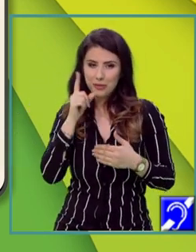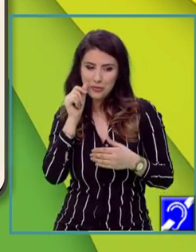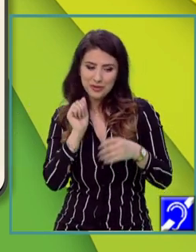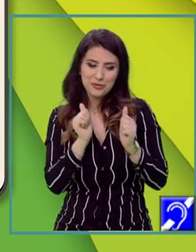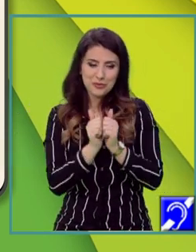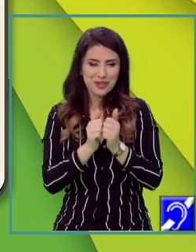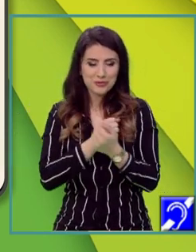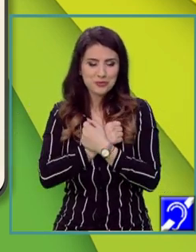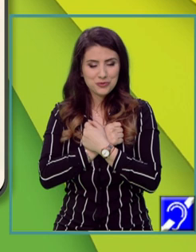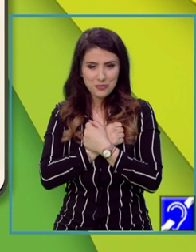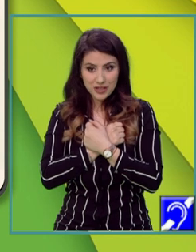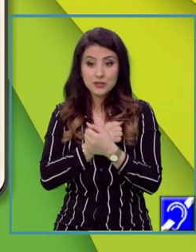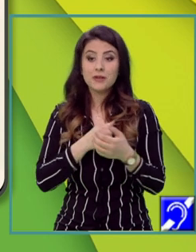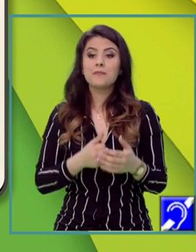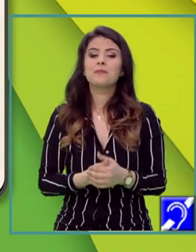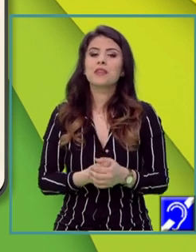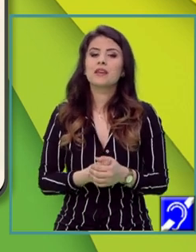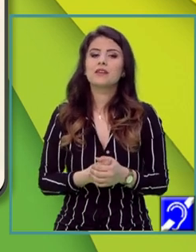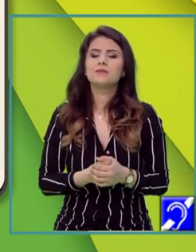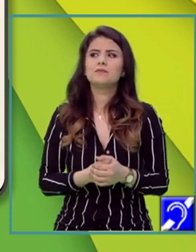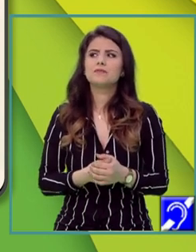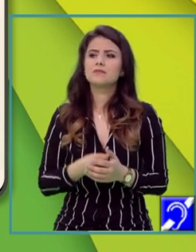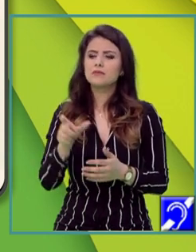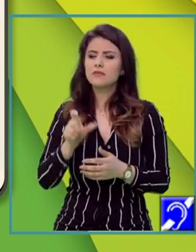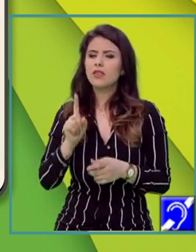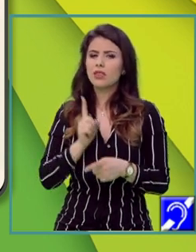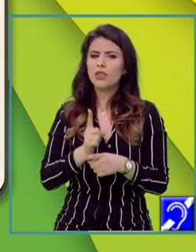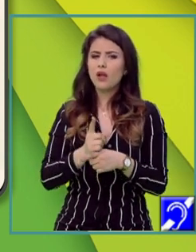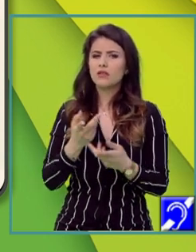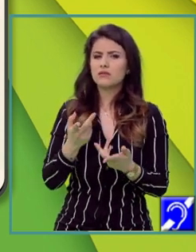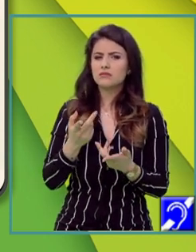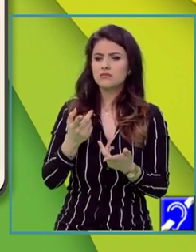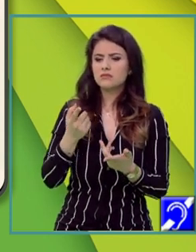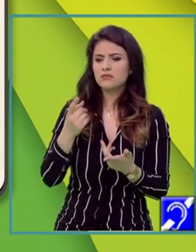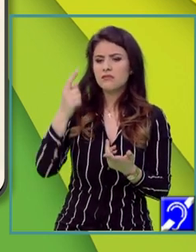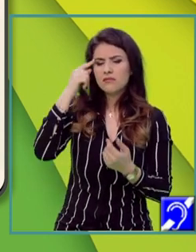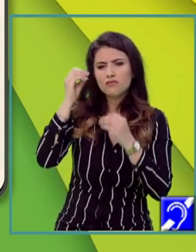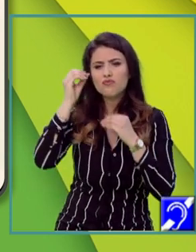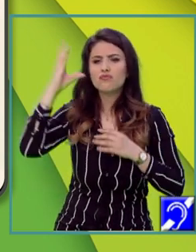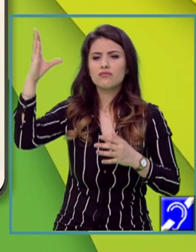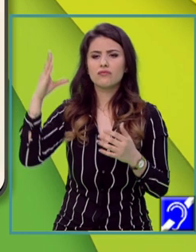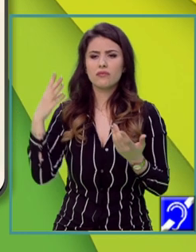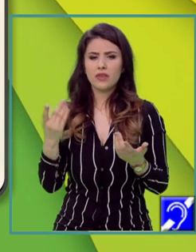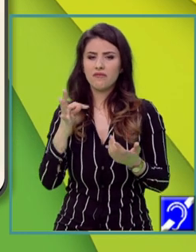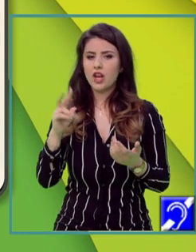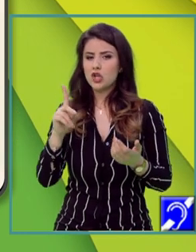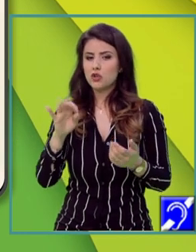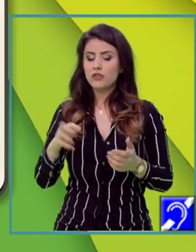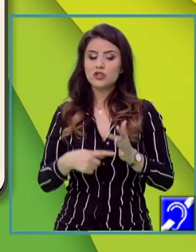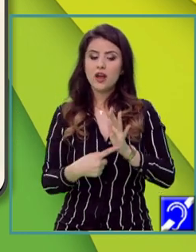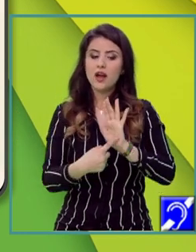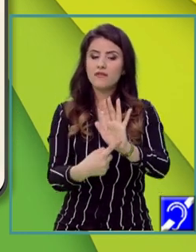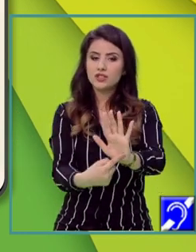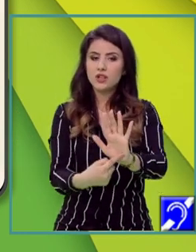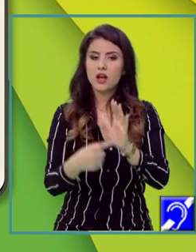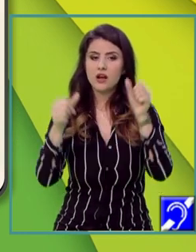îl iubește capitolul i tot filozofie prezintă intimitatea celor doi și afișarea unei